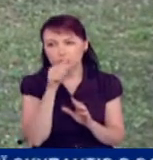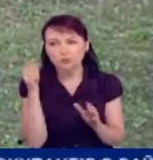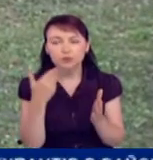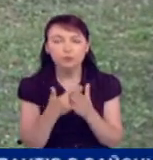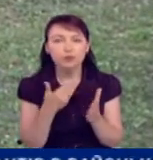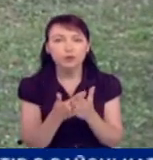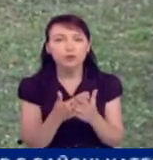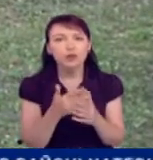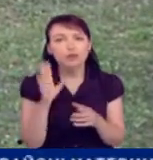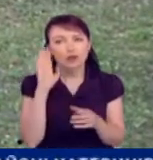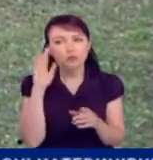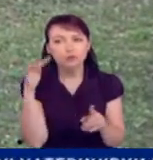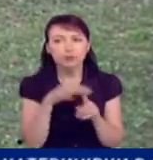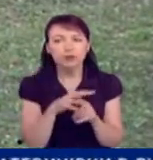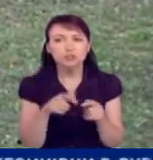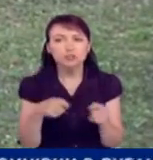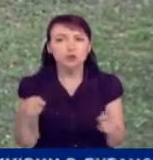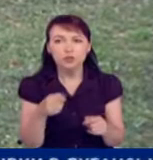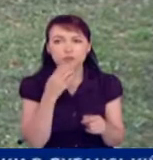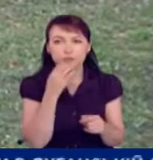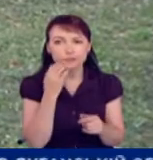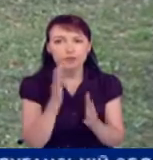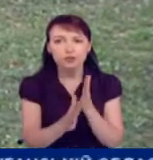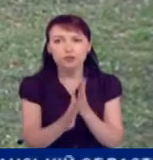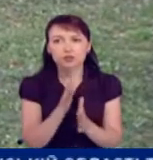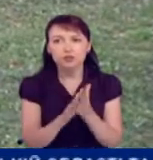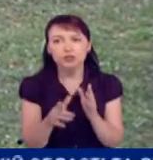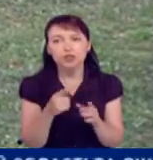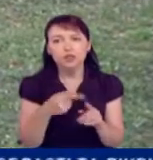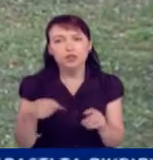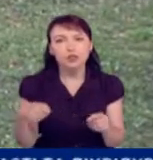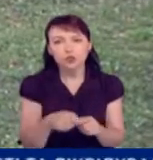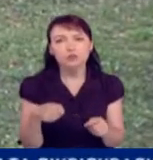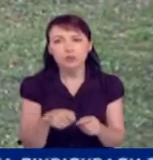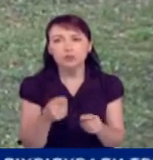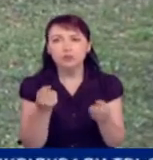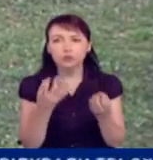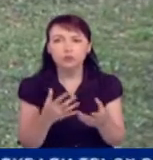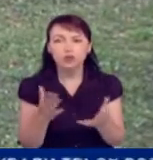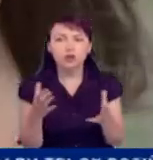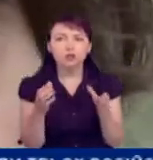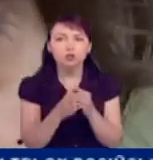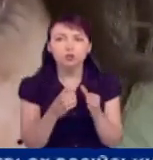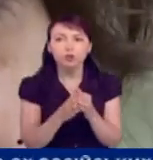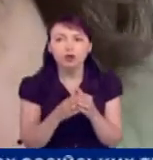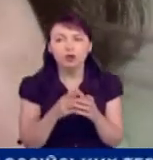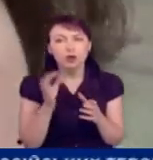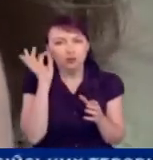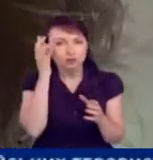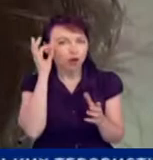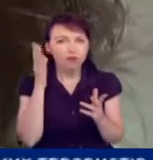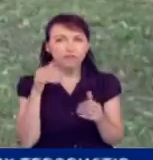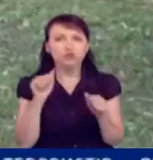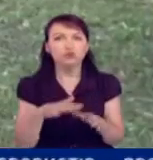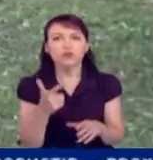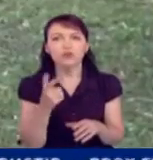на хлопця напали з ножем просто на Хрещатику і йому завдали ножових поранень, просто тому, що якась група радикалів вирішила, що